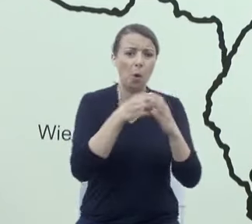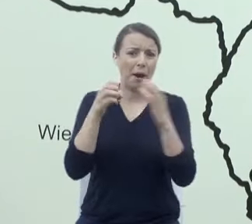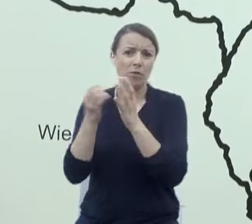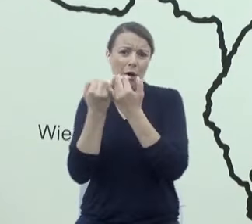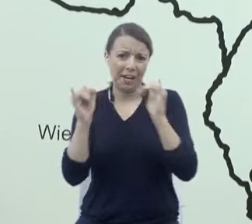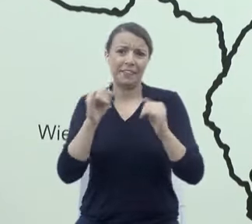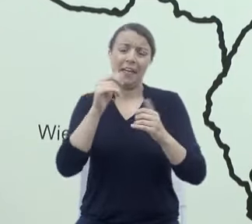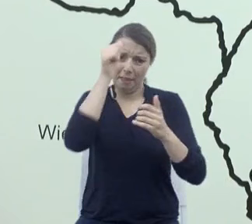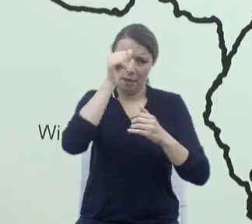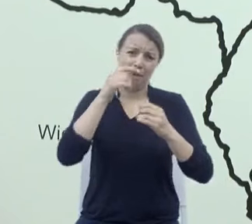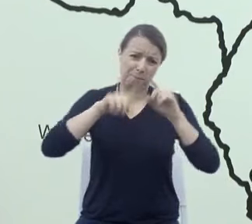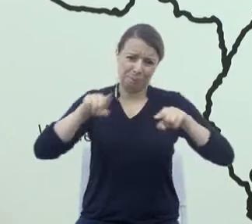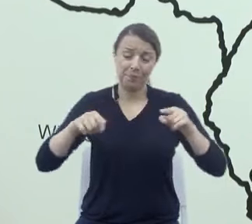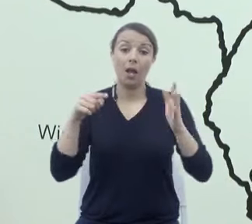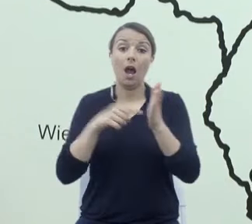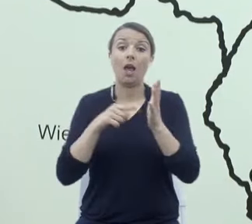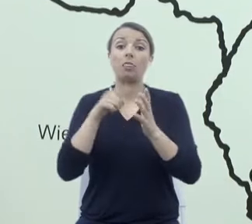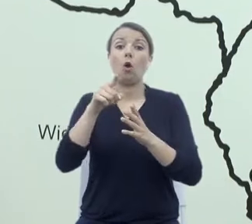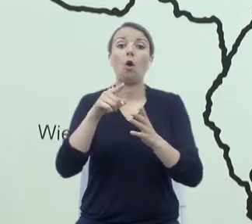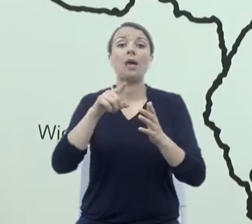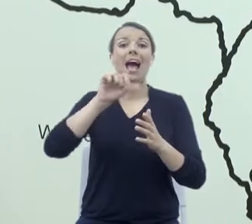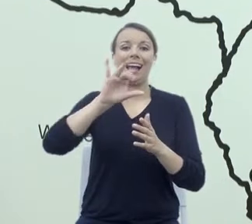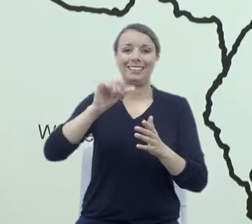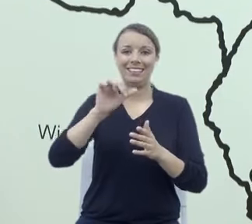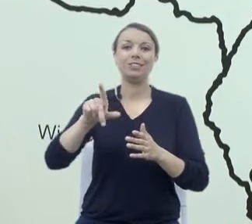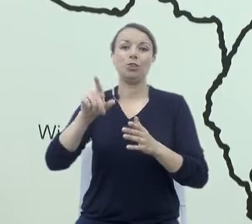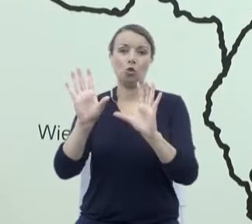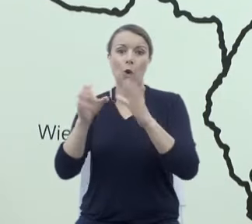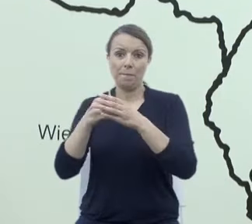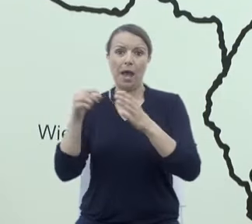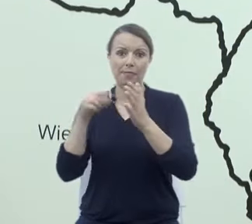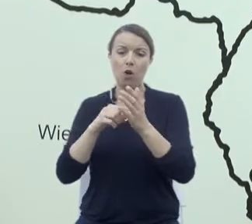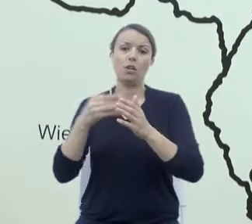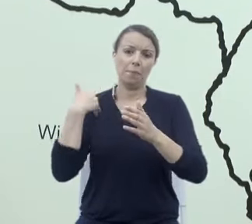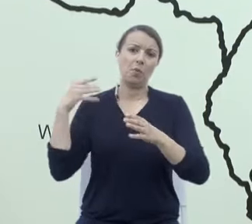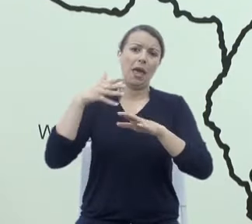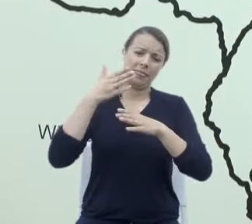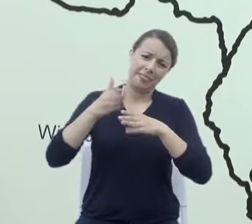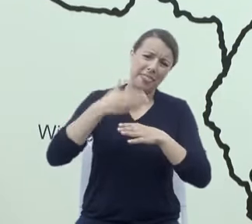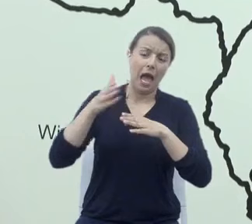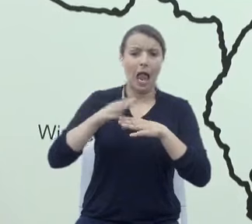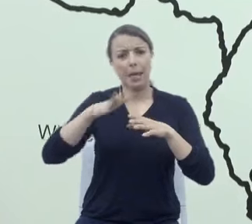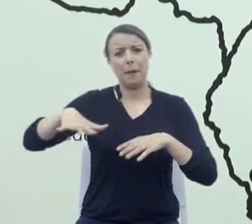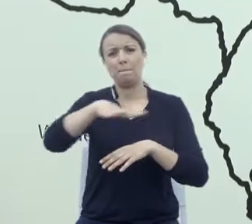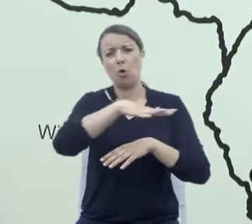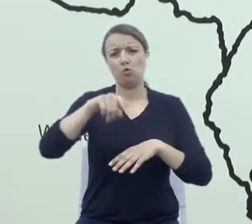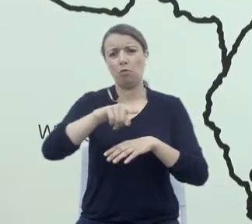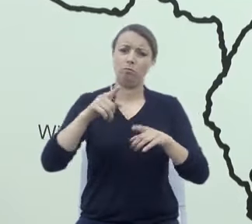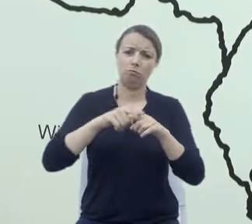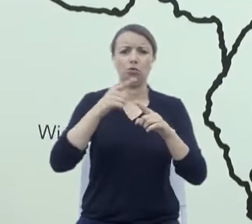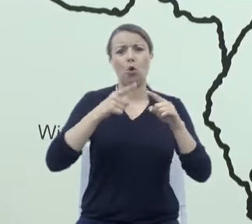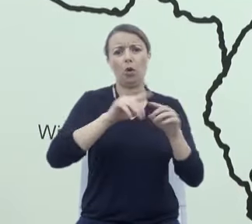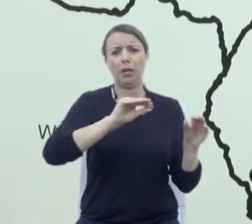za pierwszą linią. Te Einsatzkommando szły dalej mniej więcej na tym poziomie. One nie były bardzo liczne. Cała ta grupa B